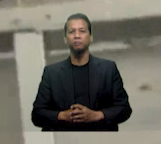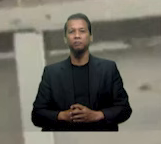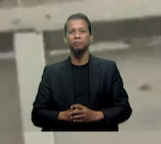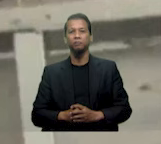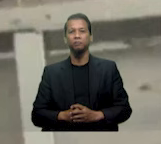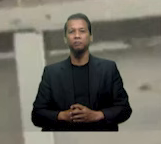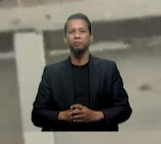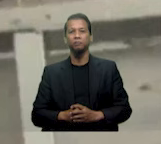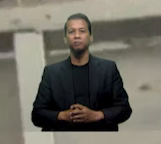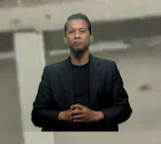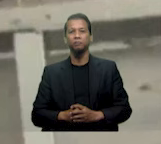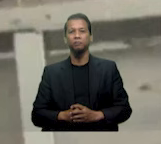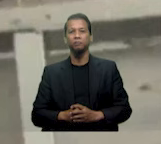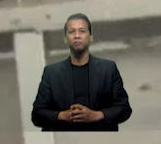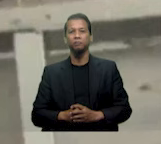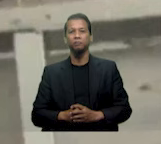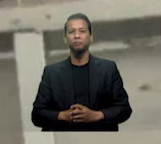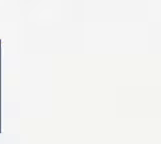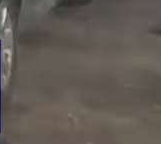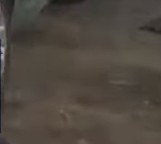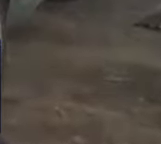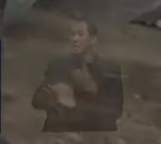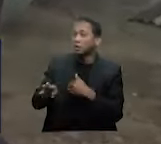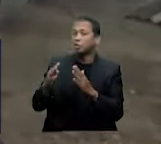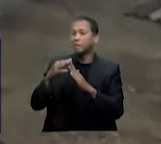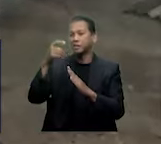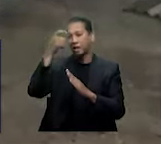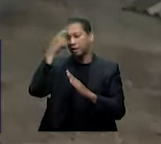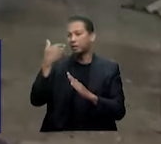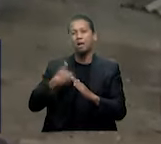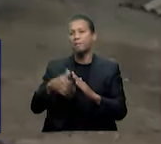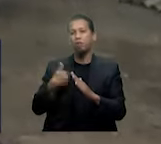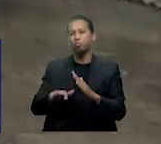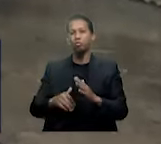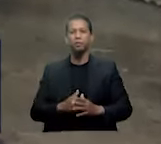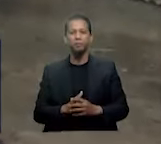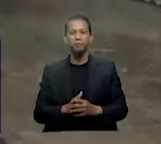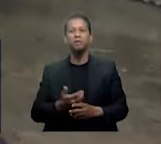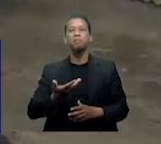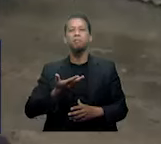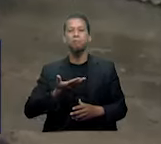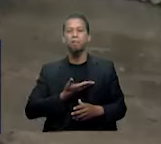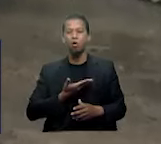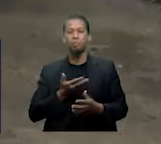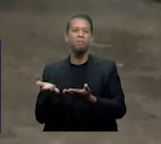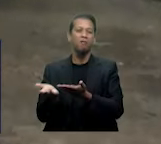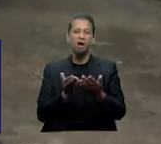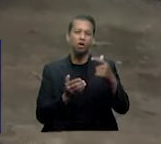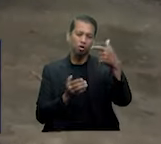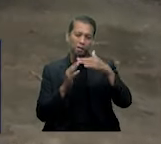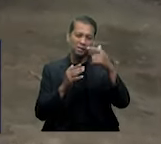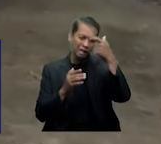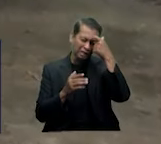sakit batuk namun enggan berobat ke rumah sakit. Terus mau tak periksakan ke rumah sakit, katanya